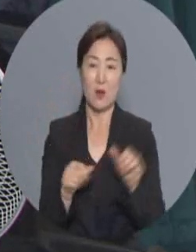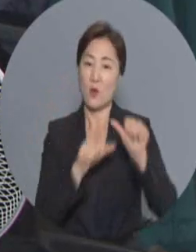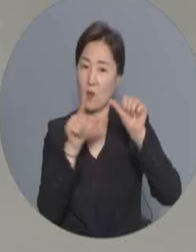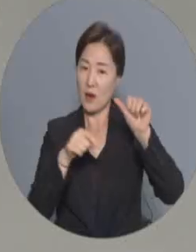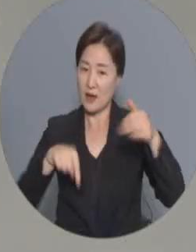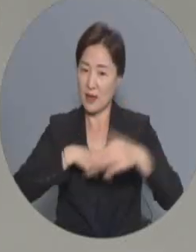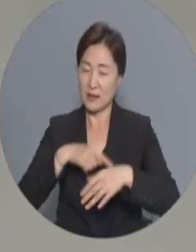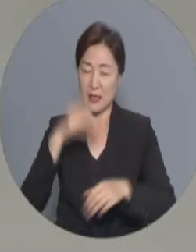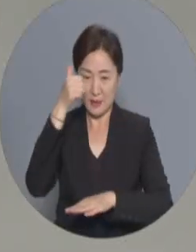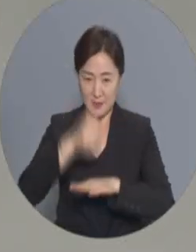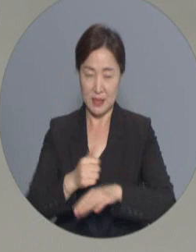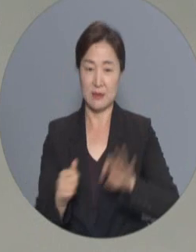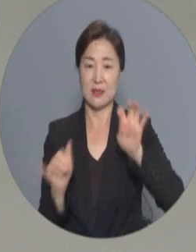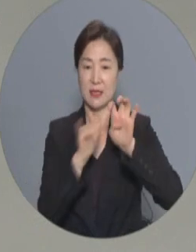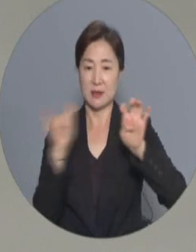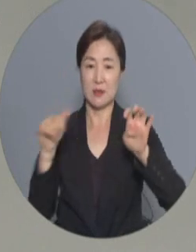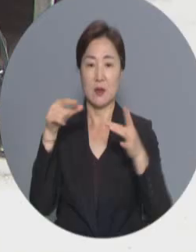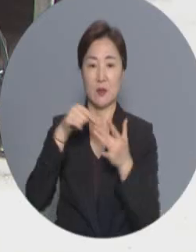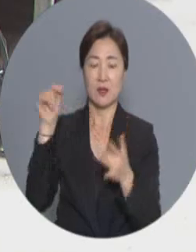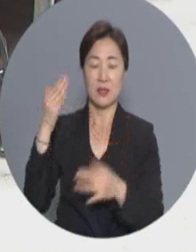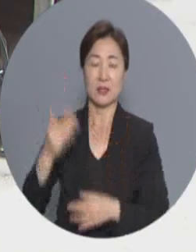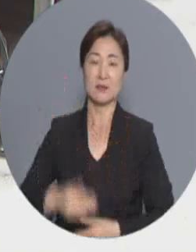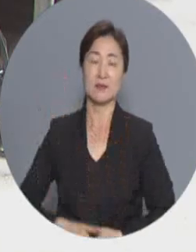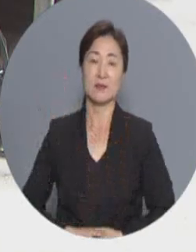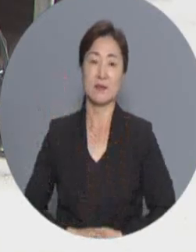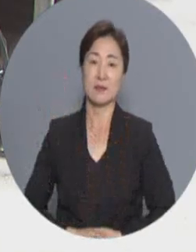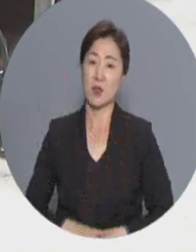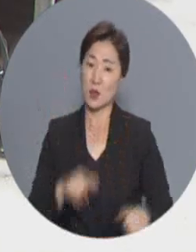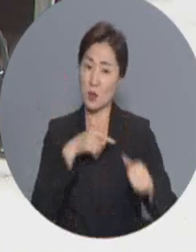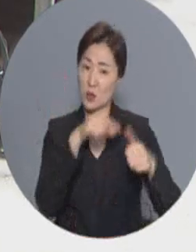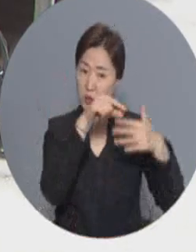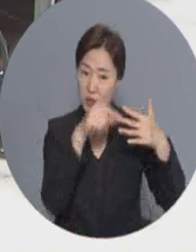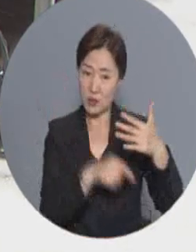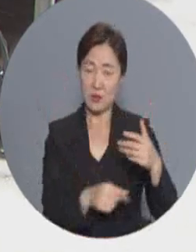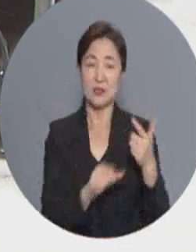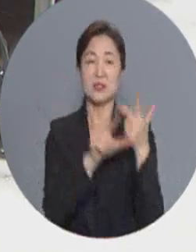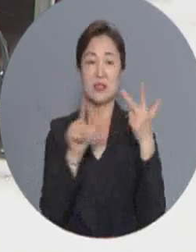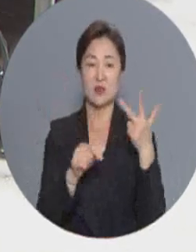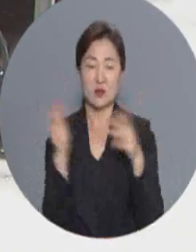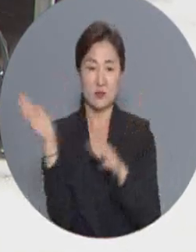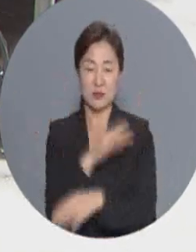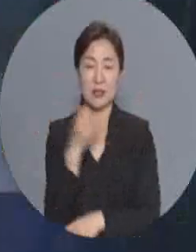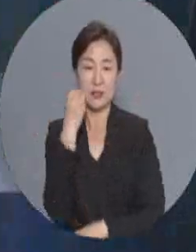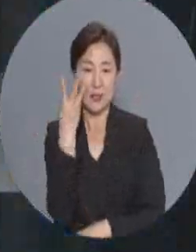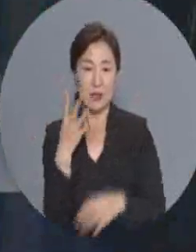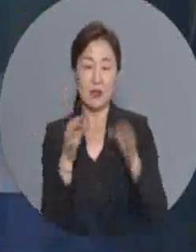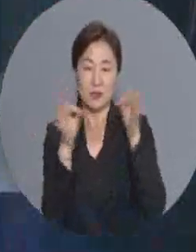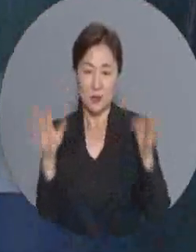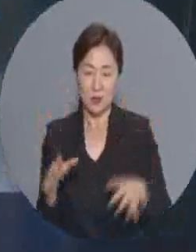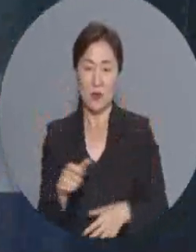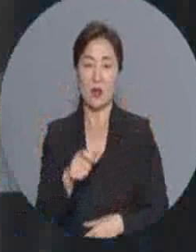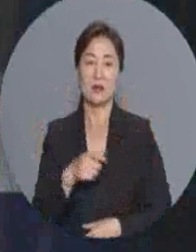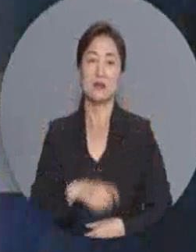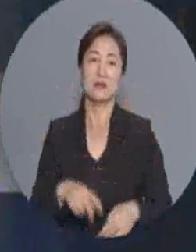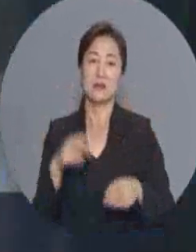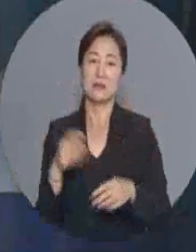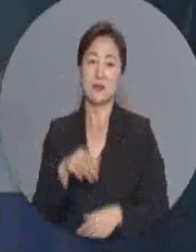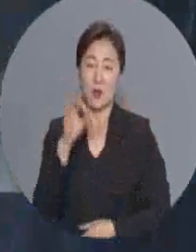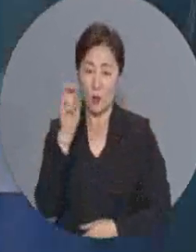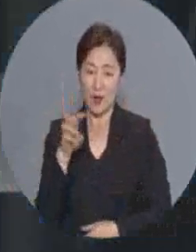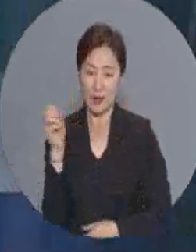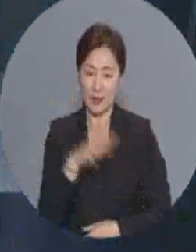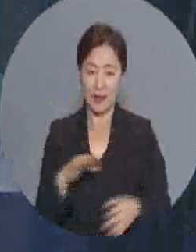최종 40명을 선발하게 됩니다. 교육은 7월부터 4개월간 광양만권 HRD센터에서 전액